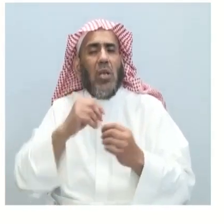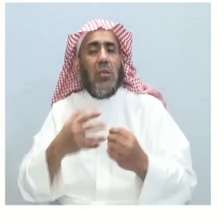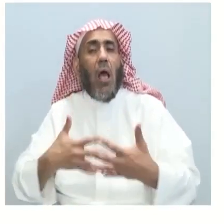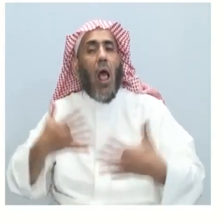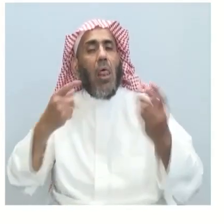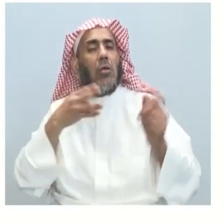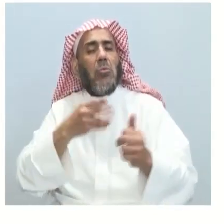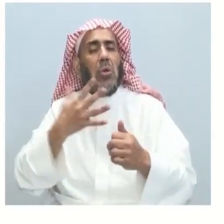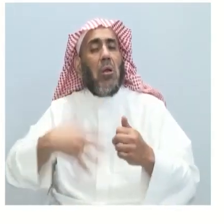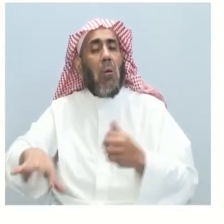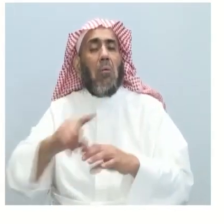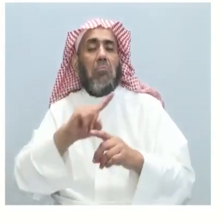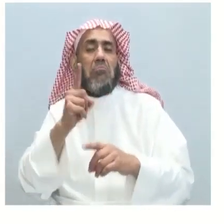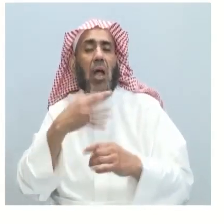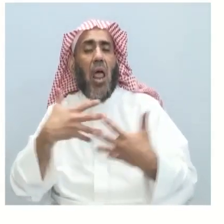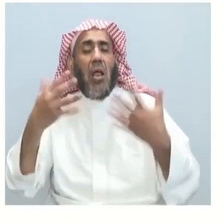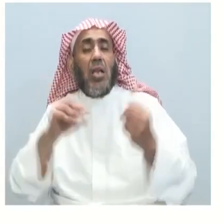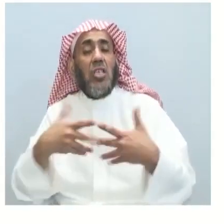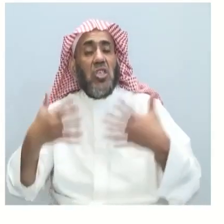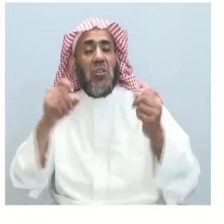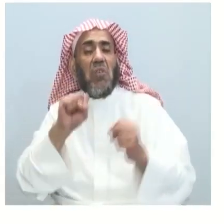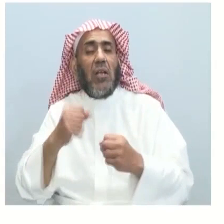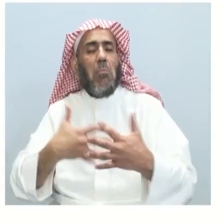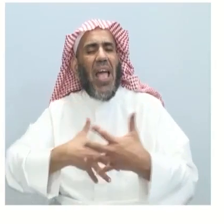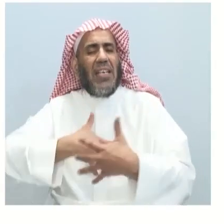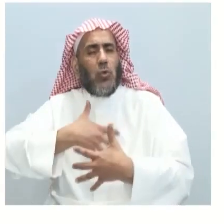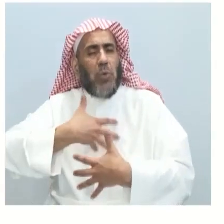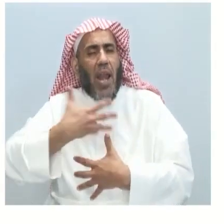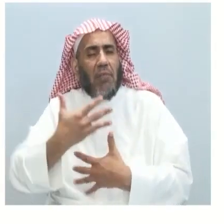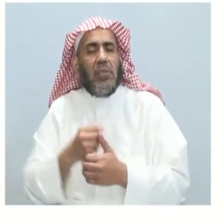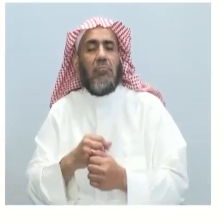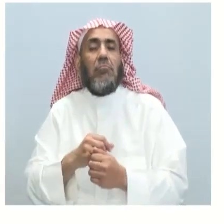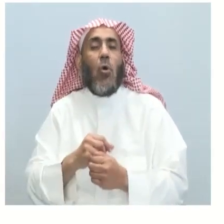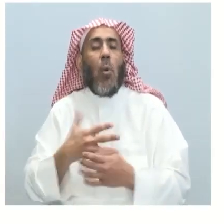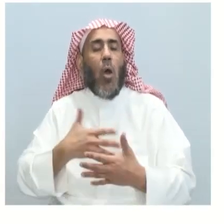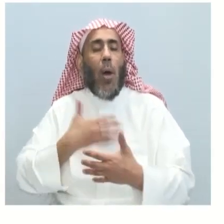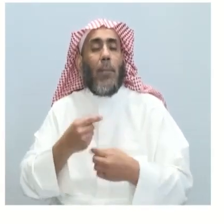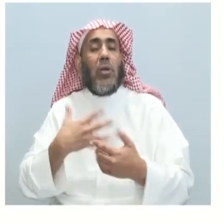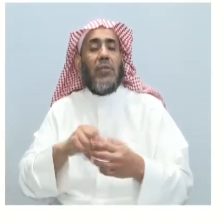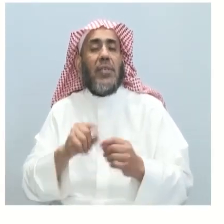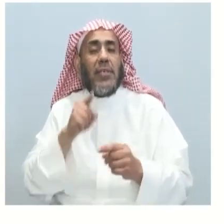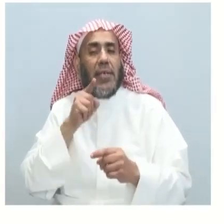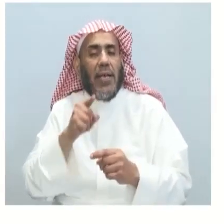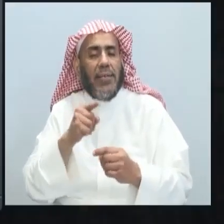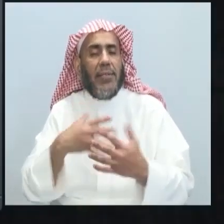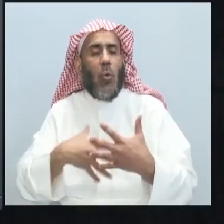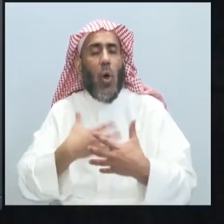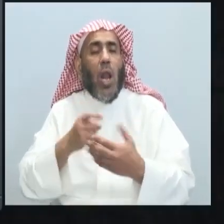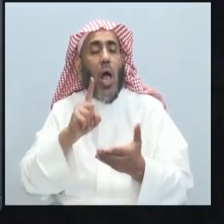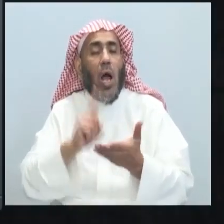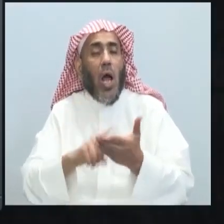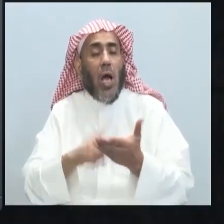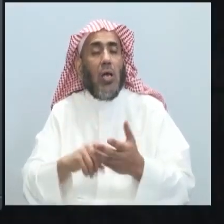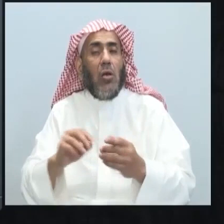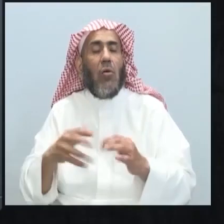وطنيه وقوميه لذلك هم يرون ان الشعر فقط ما يصدر من النفس وما يعبر عن نفسك انت وعن الحقائق التي